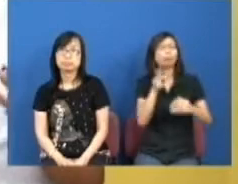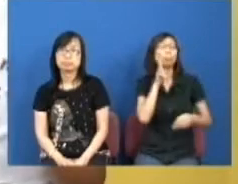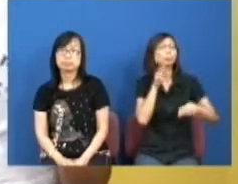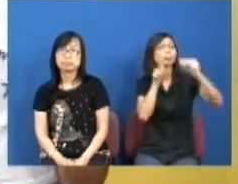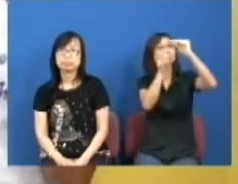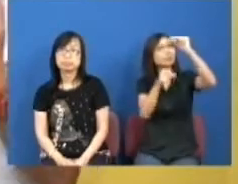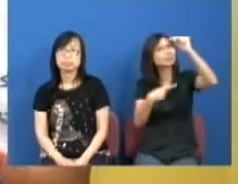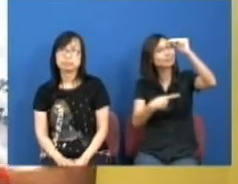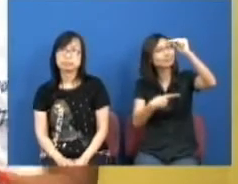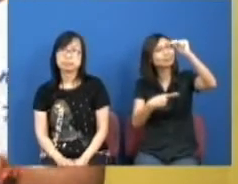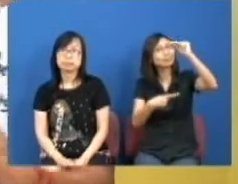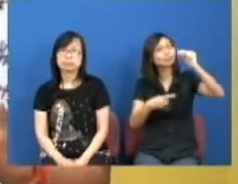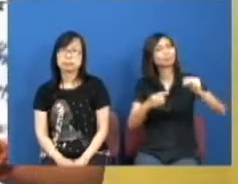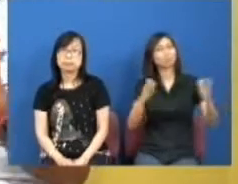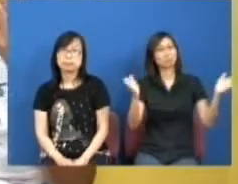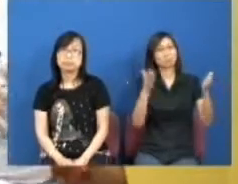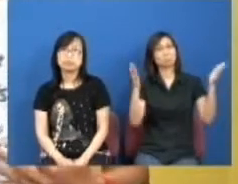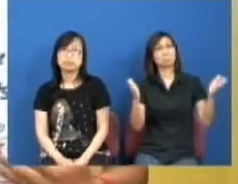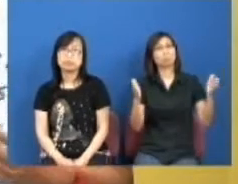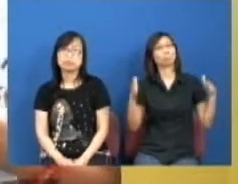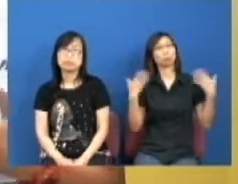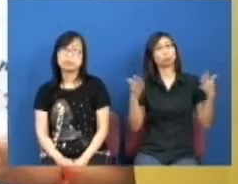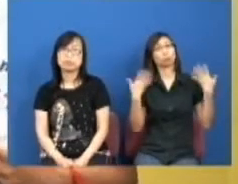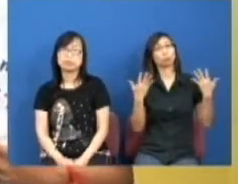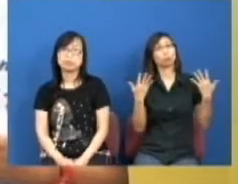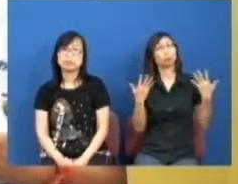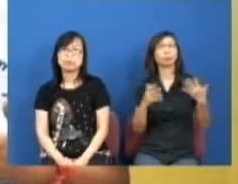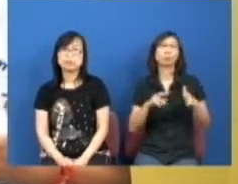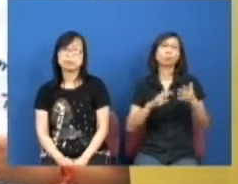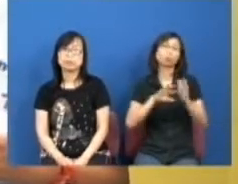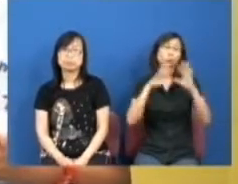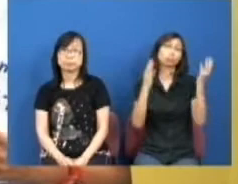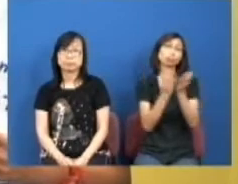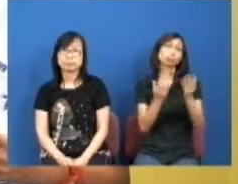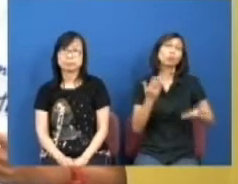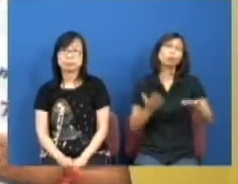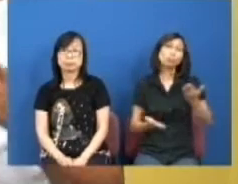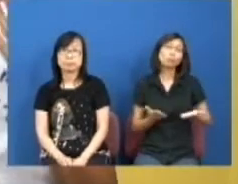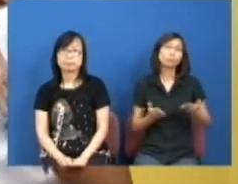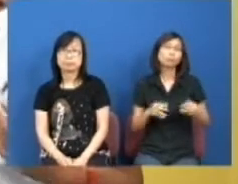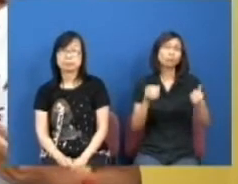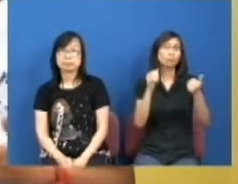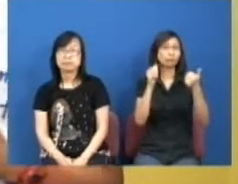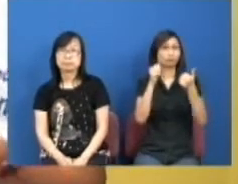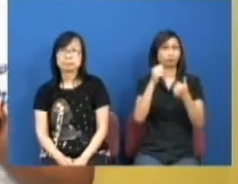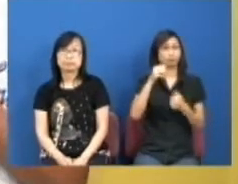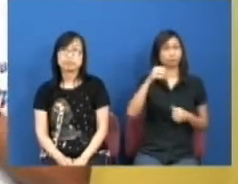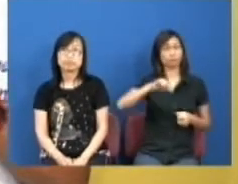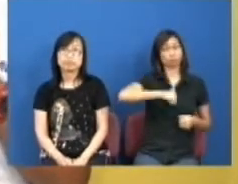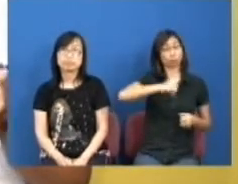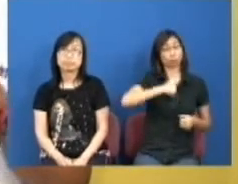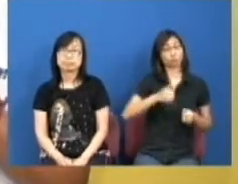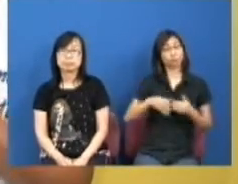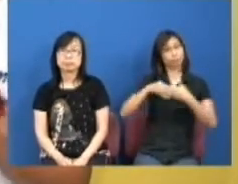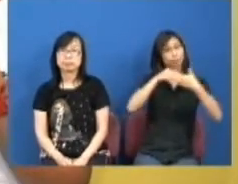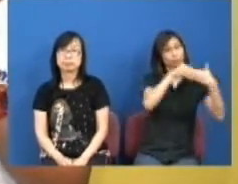即係公民教育活動，然之後你晏晝可能老師帶學生睇七一示威就唔計咧，又或者會唔會甚至出